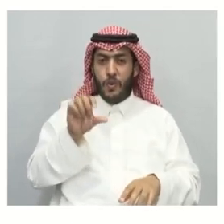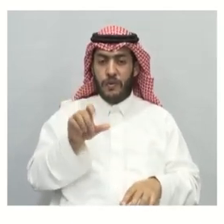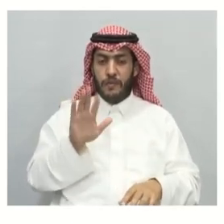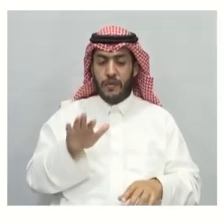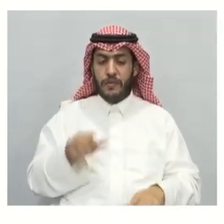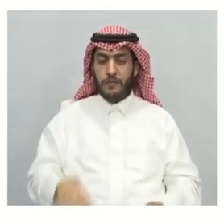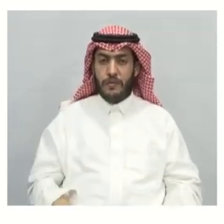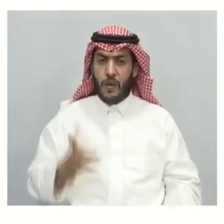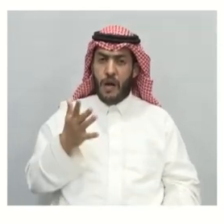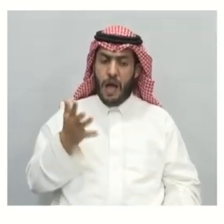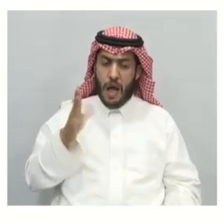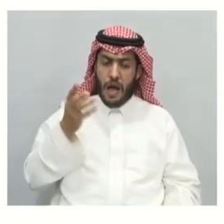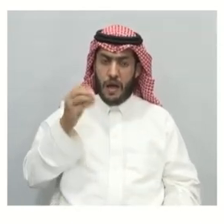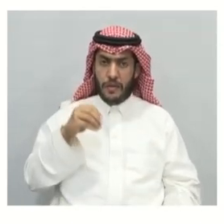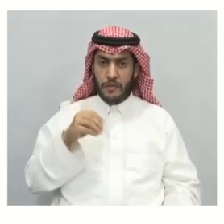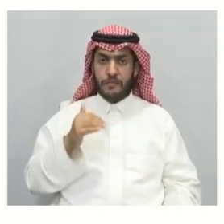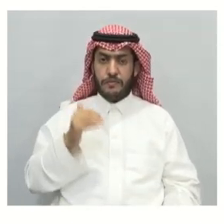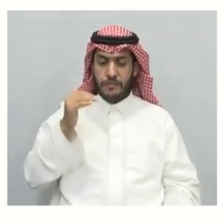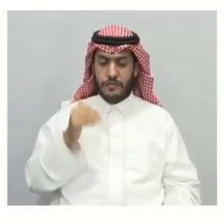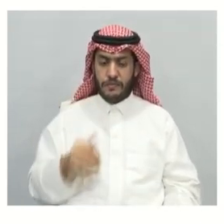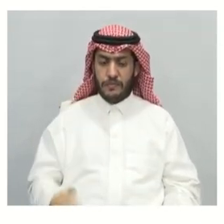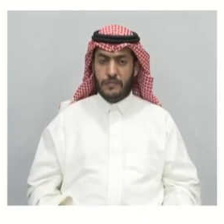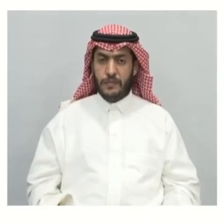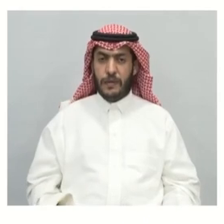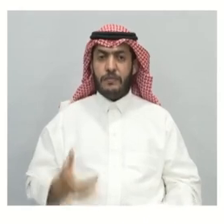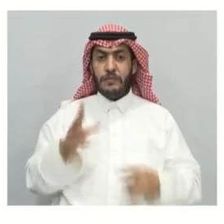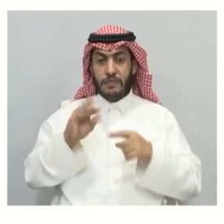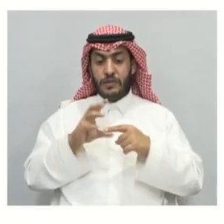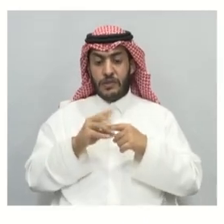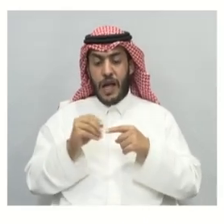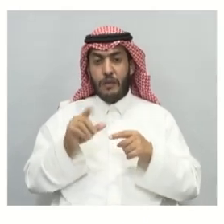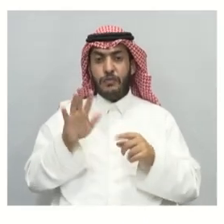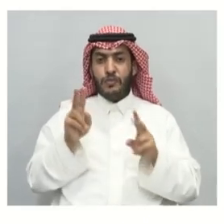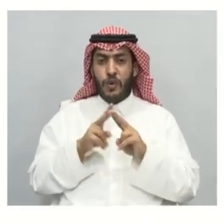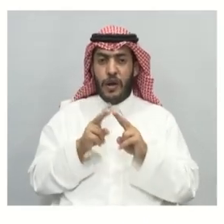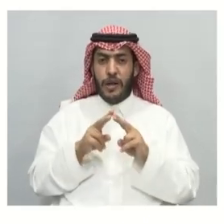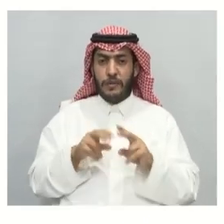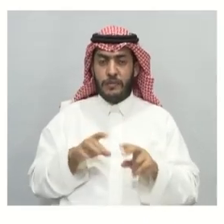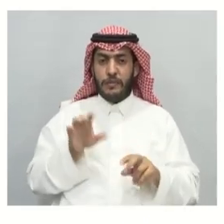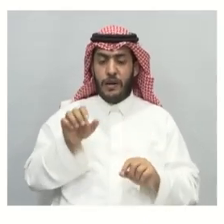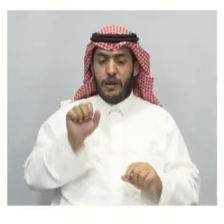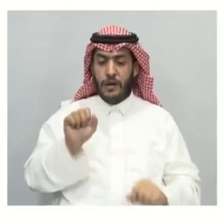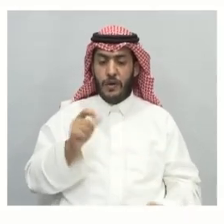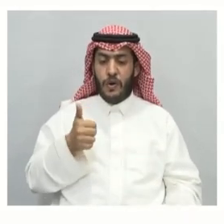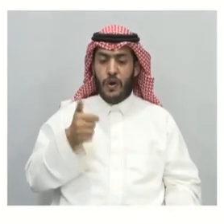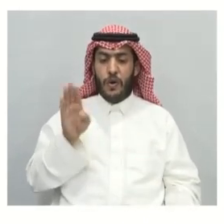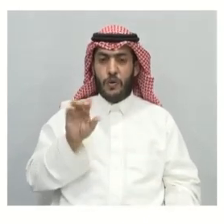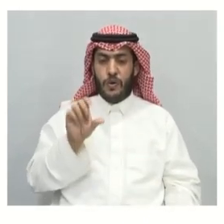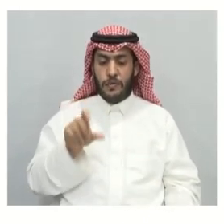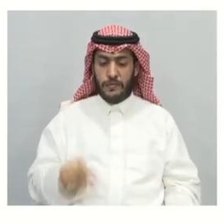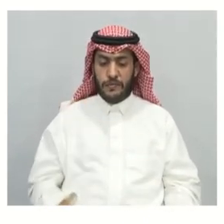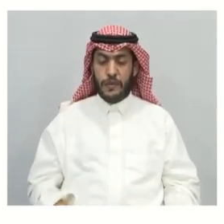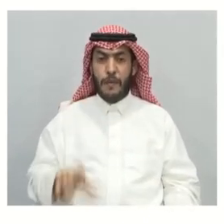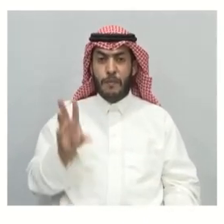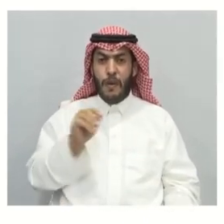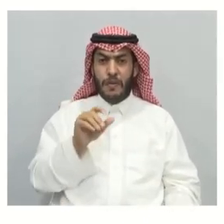واحد لكن هنا قاللك انه بالكترون او اكثر سالب الشحنه مين سالب الشحنه اللي هو الالكترون